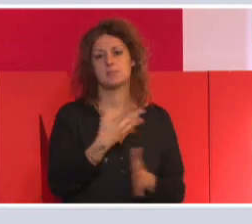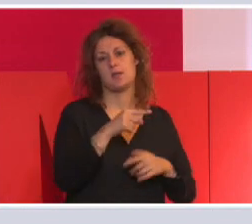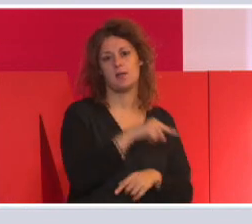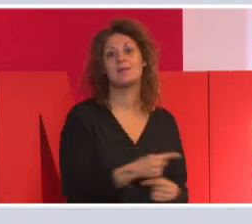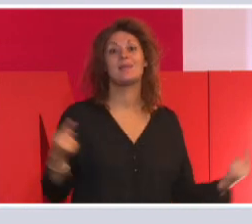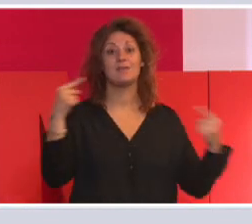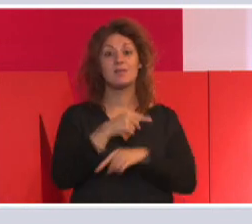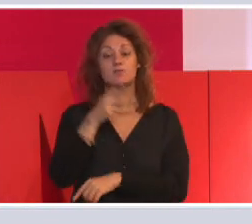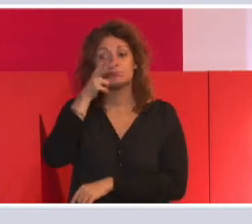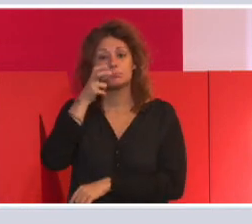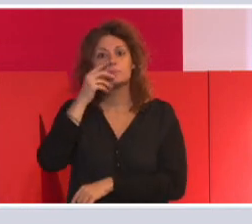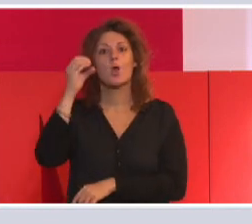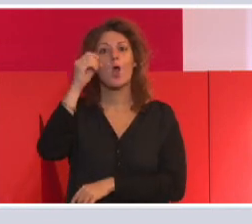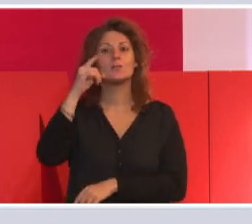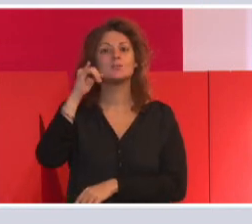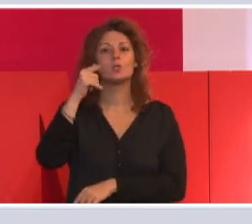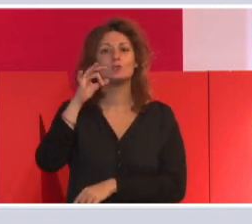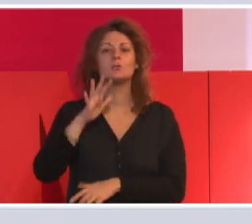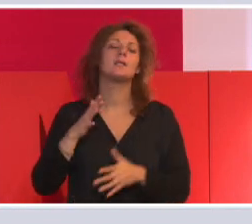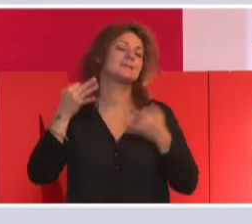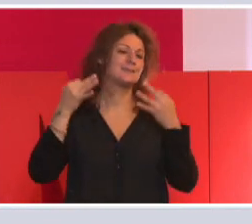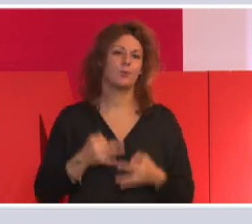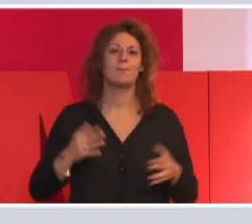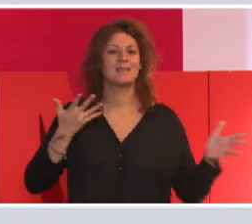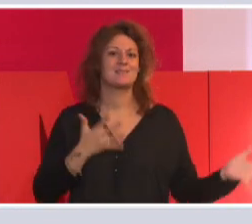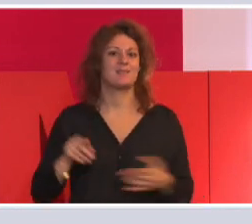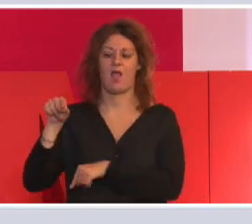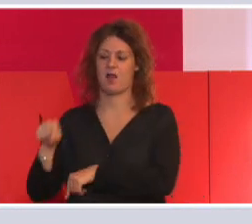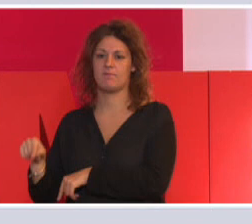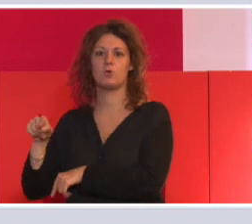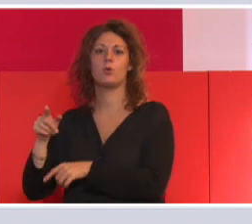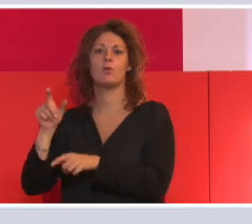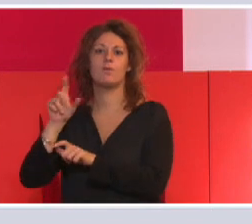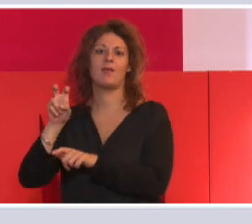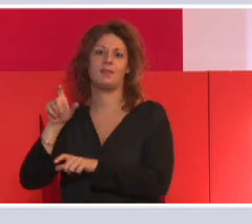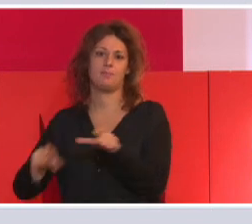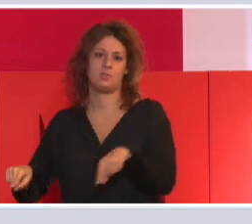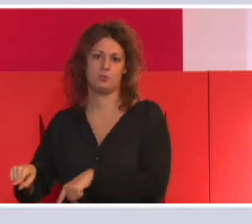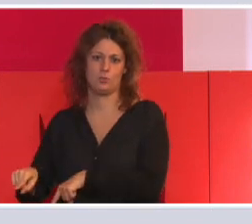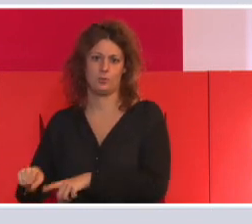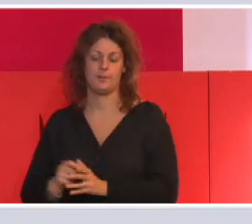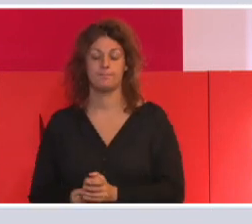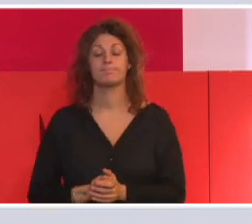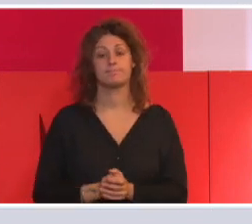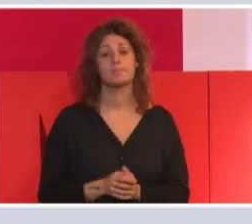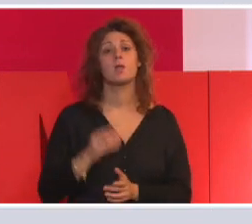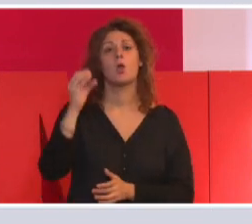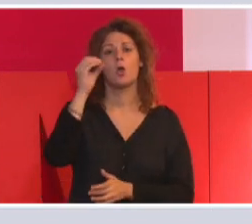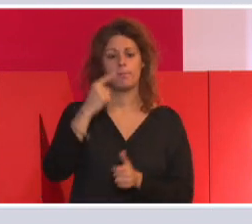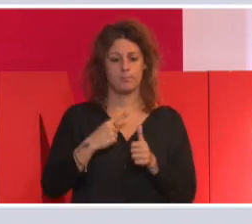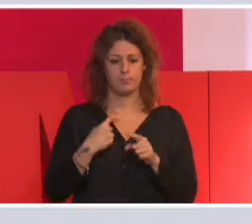agire riduce lo stress l'inalazione di ossitocina calma tutti quei sistemi di attivazione